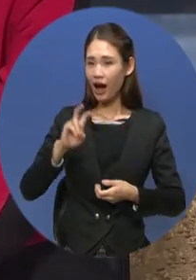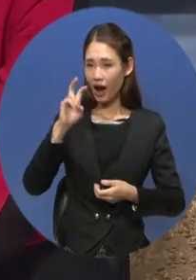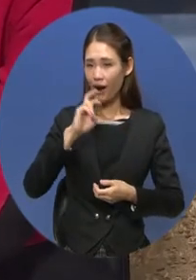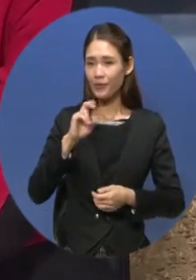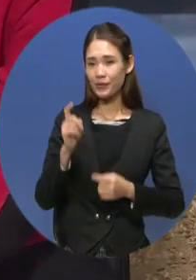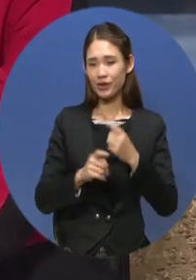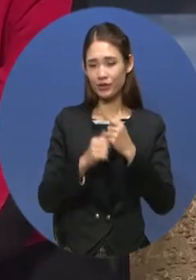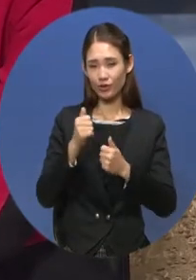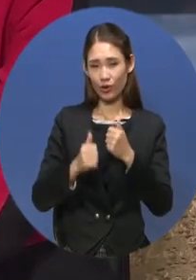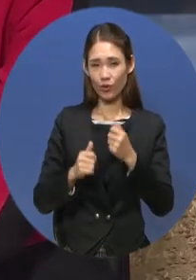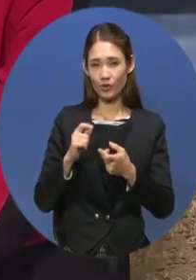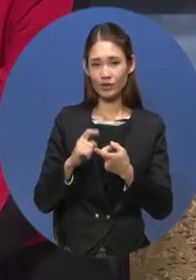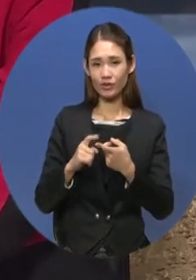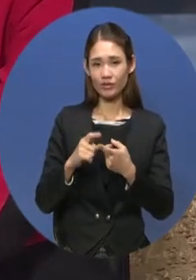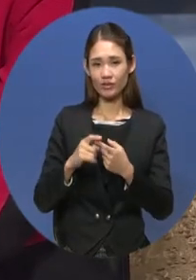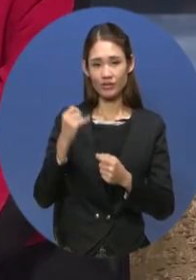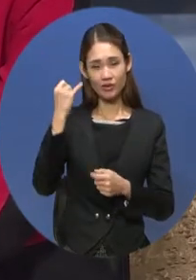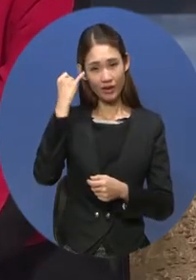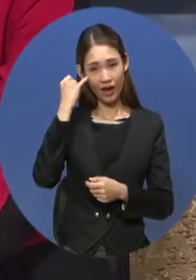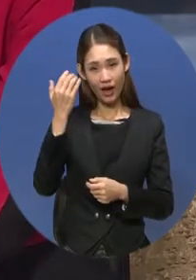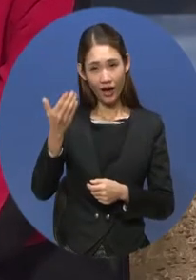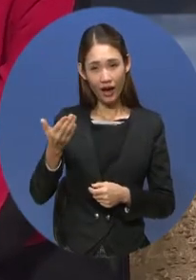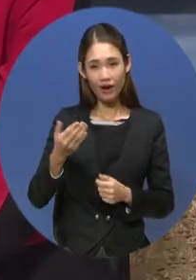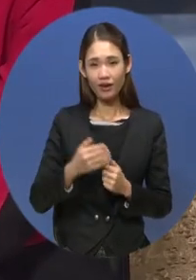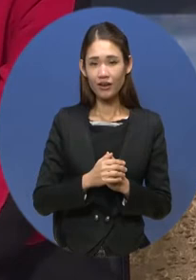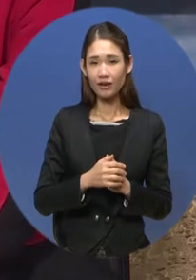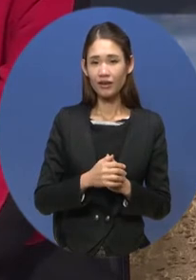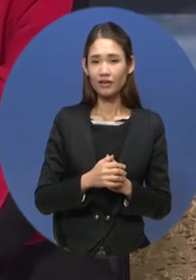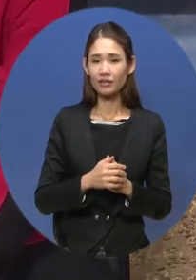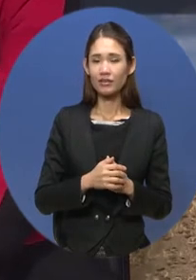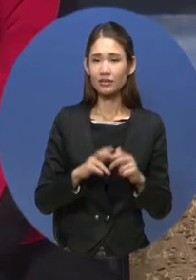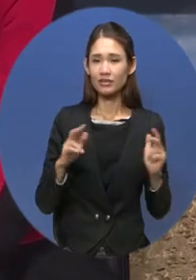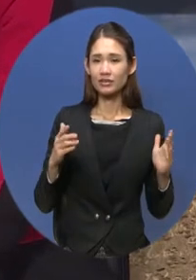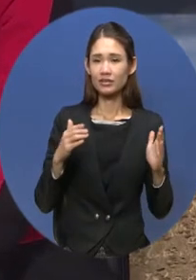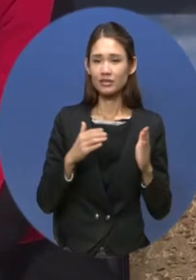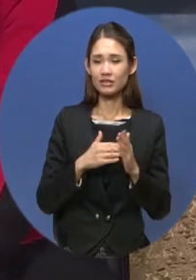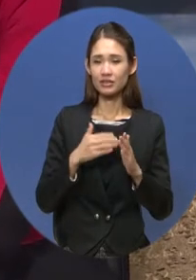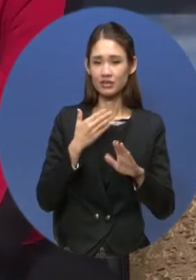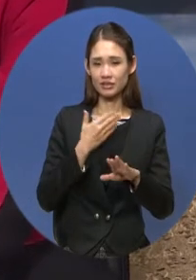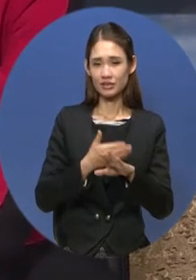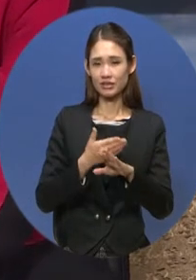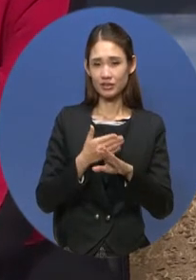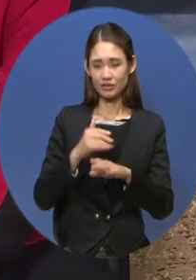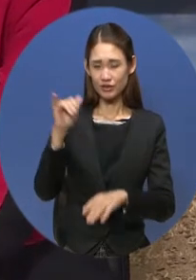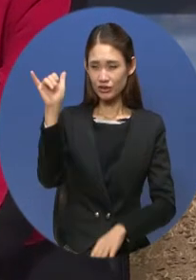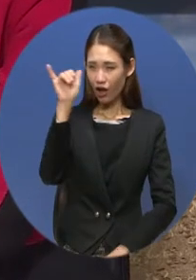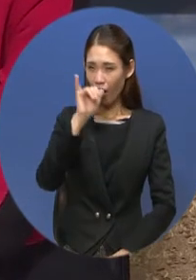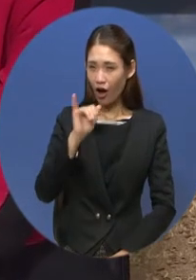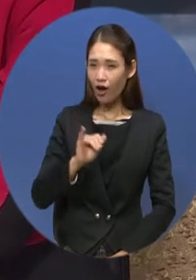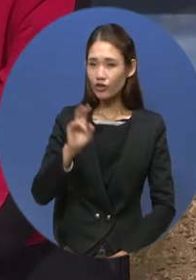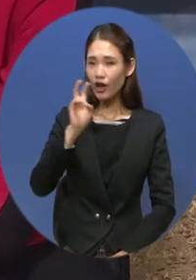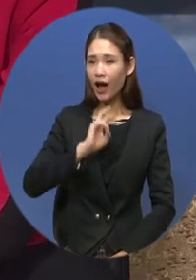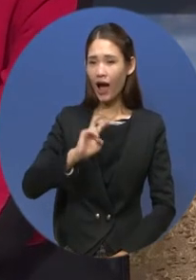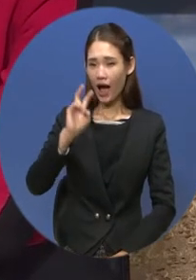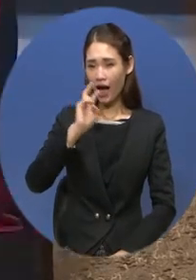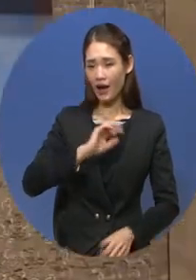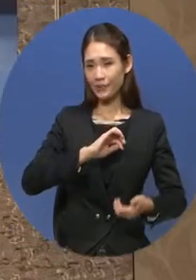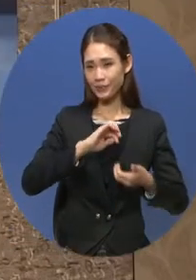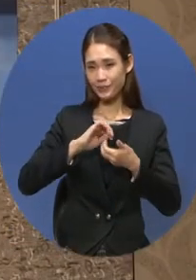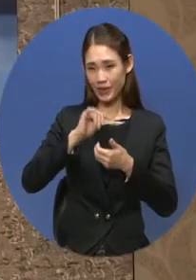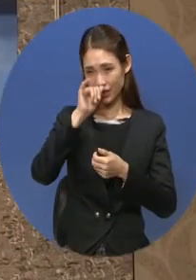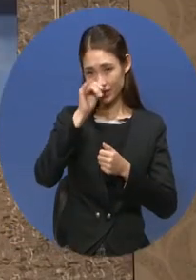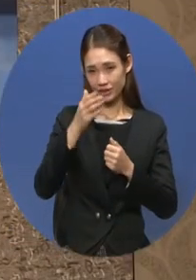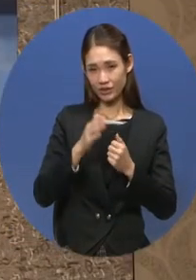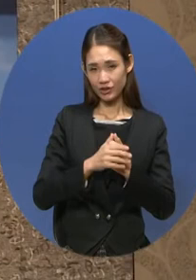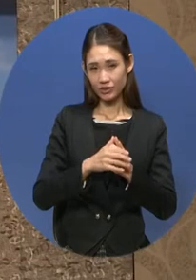경연대회에 네. 대한 그 아이디어를 내신 건가요? 아, 다른 지역에서 네. 이제껏 전국 합창 경연대회를 했었는데 네. 이제 우리